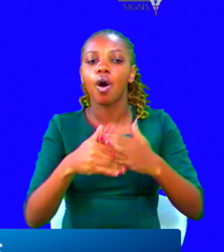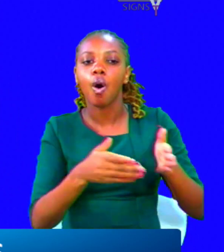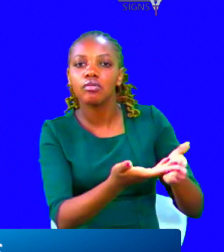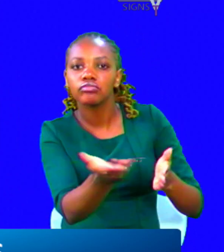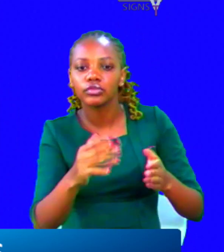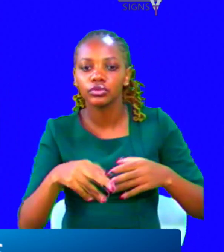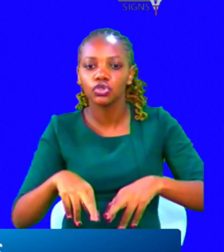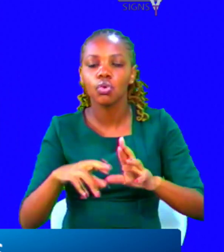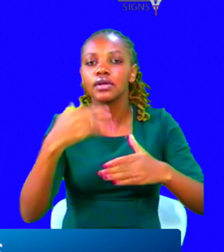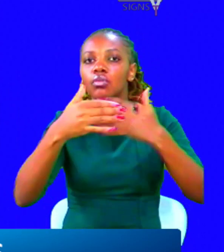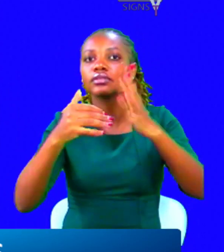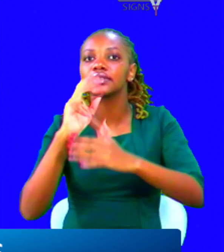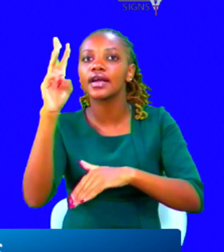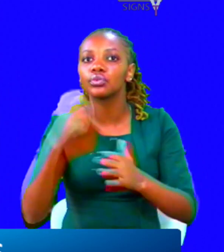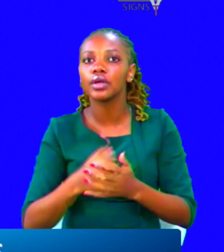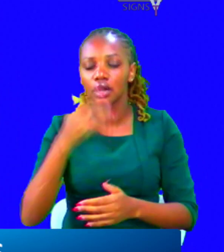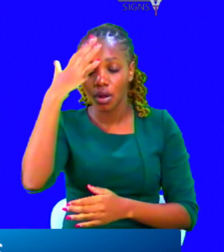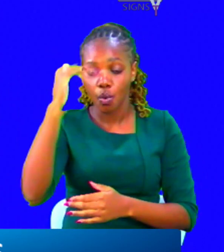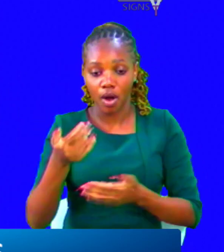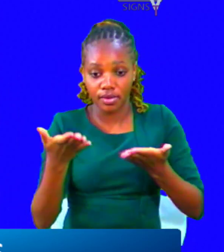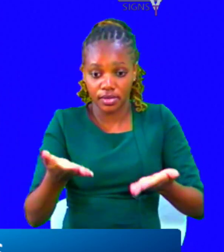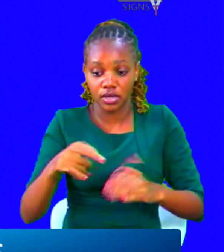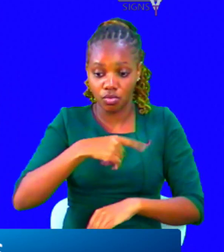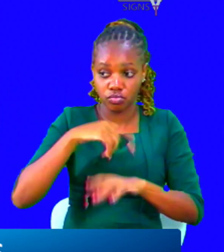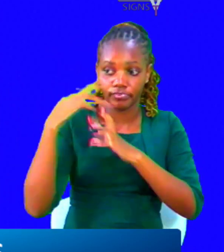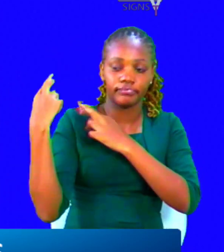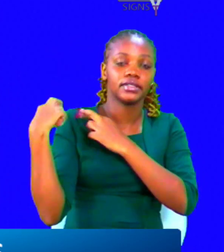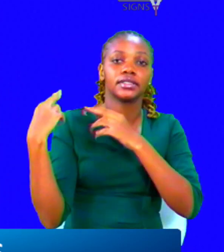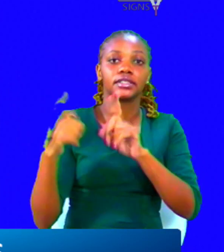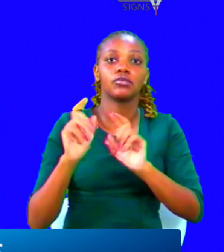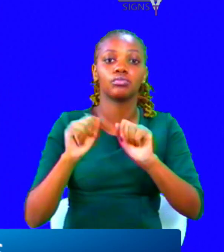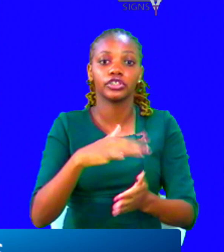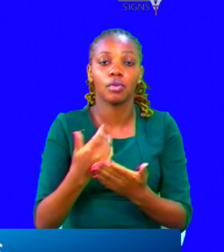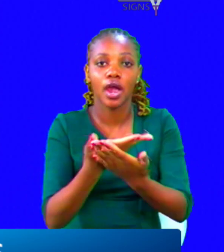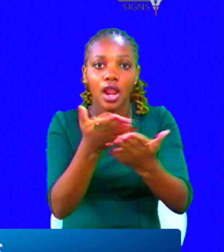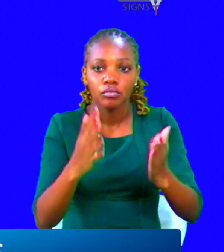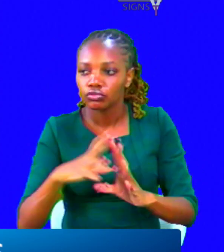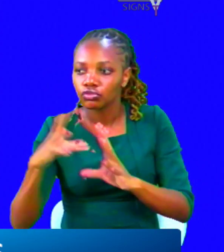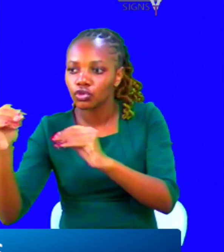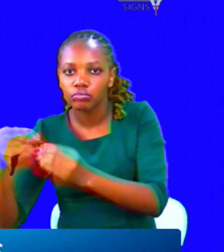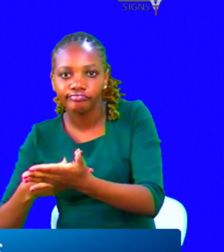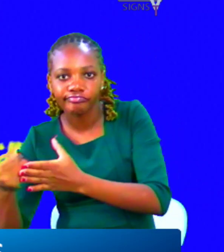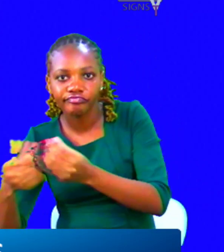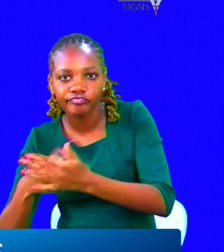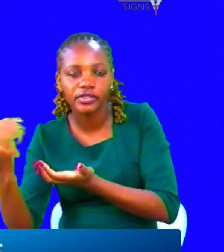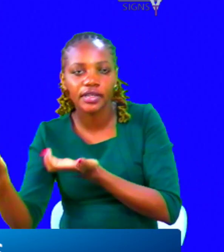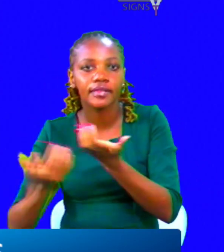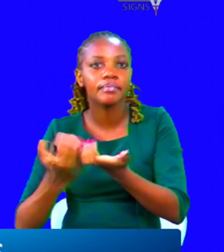zote tutazitengeneza, kwa sababu barabara ni ya muhimu, inawasaidia kupeleka mazao yenu